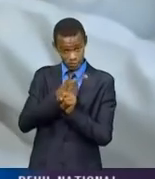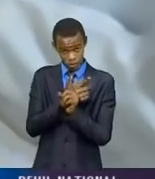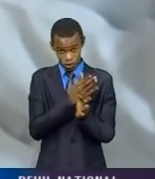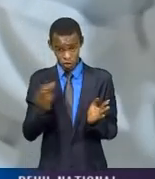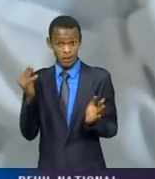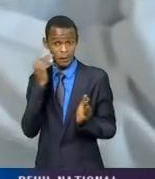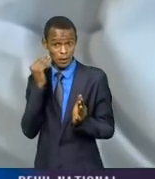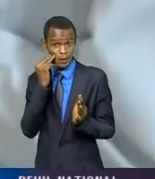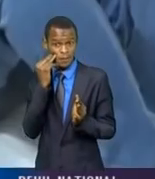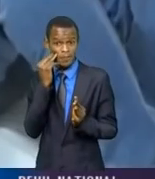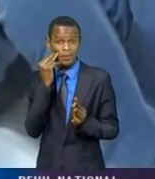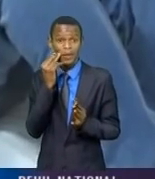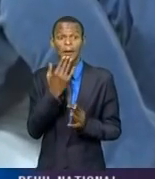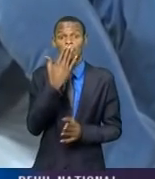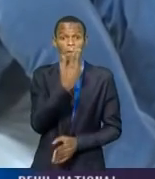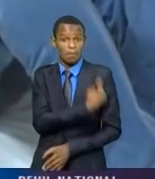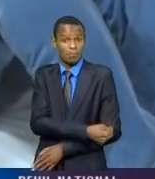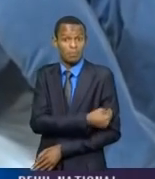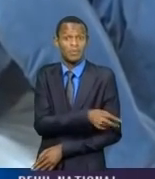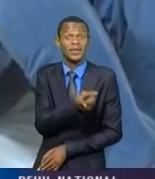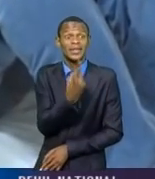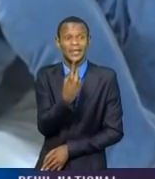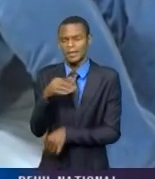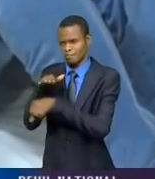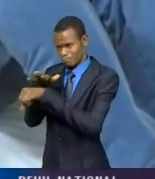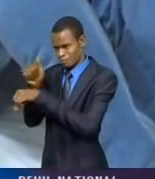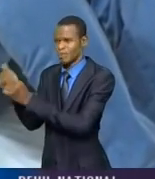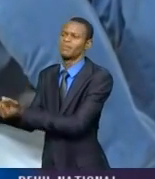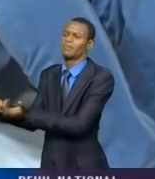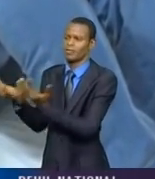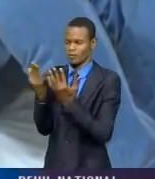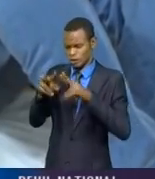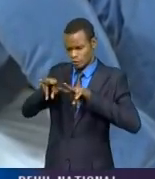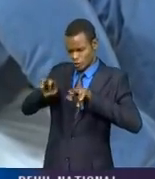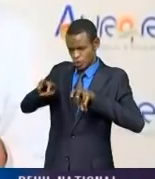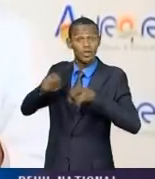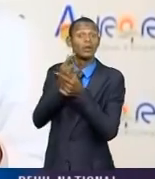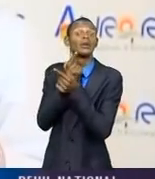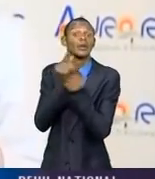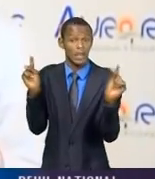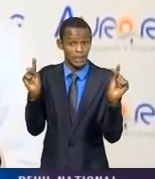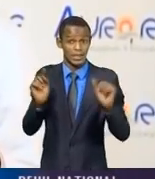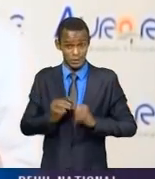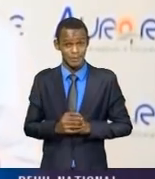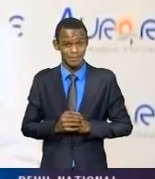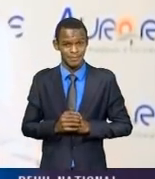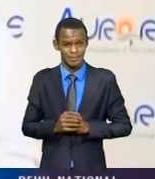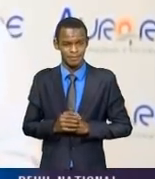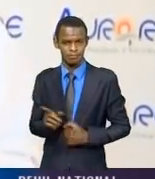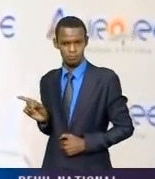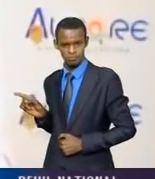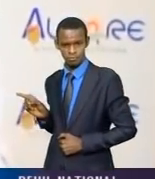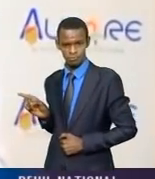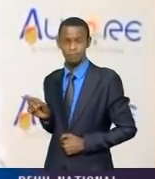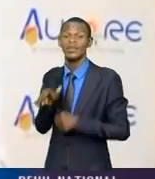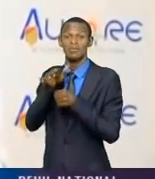c'est biopharm où l'on s'est fait dépister gratuitement qu'avec l'initiative de bamako et il ya beaucoup de gens qui n'arrivent pas à accéder